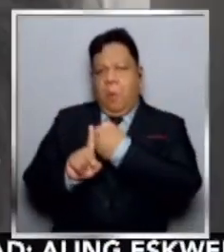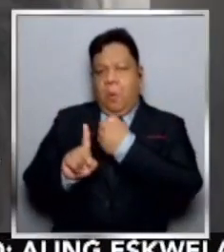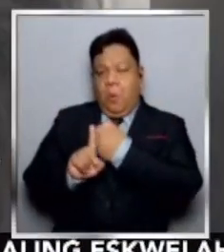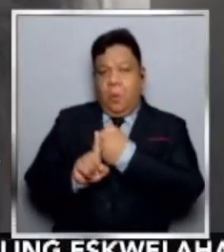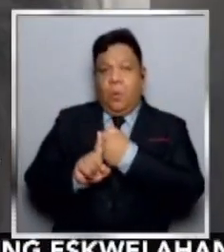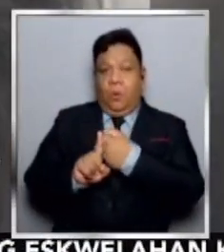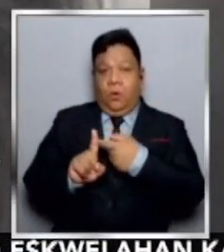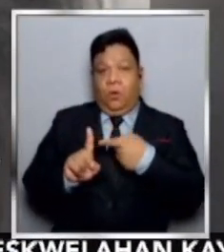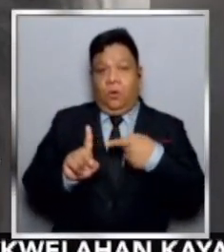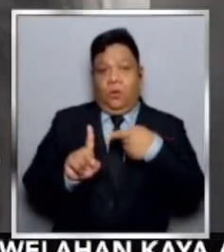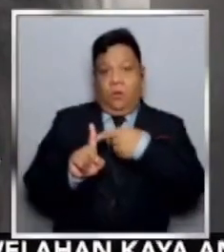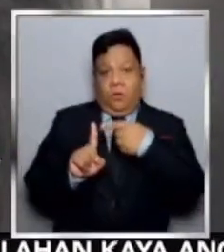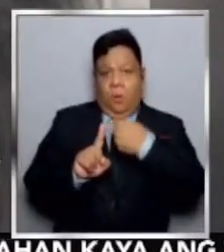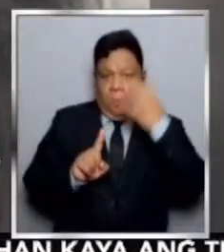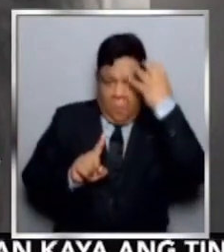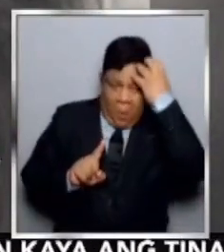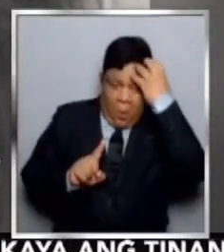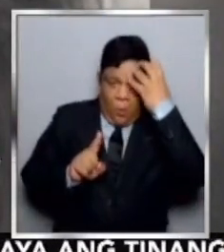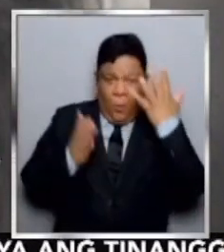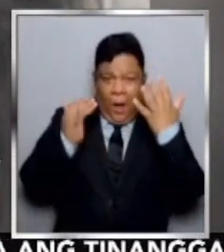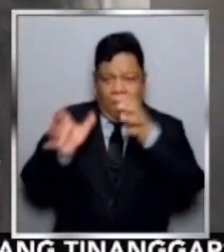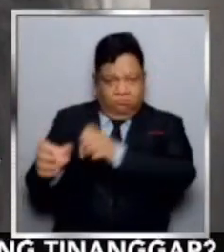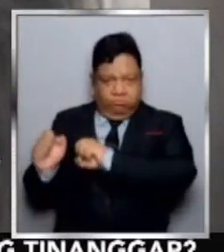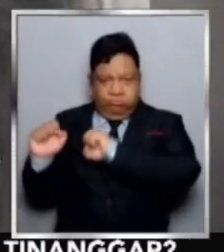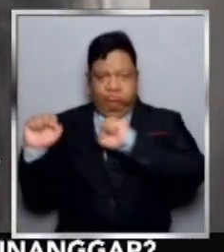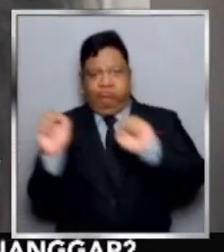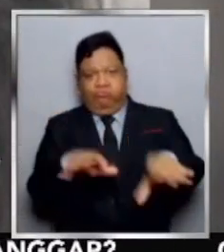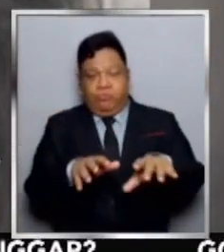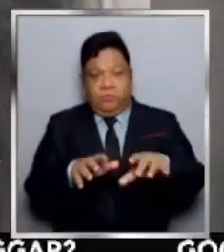nang ibalibag siya ng palaboy. Umalis lang ang palaboy nang